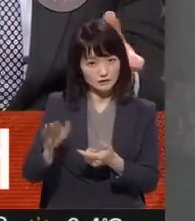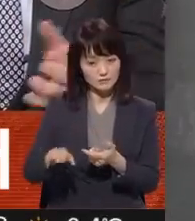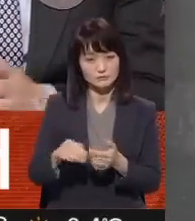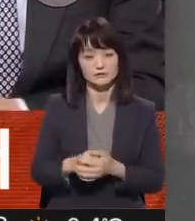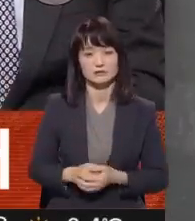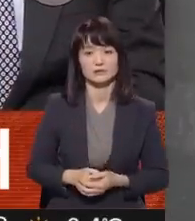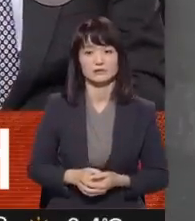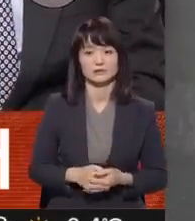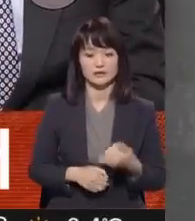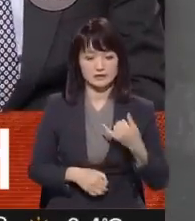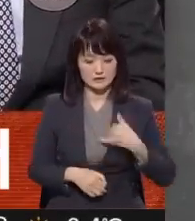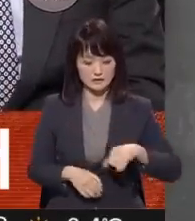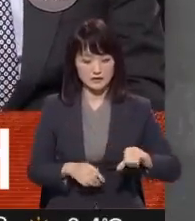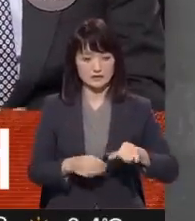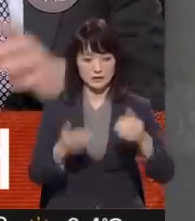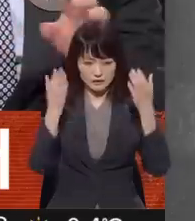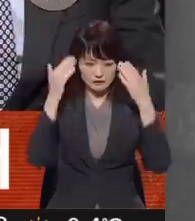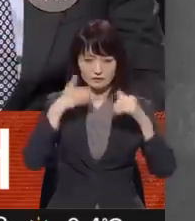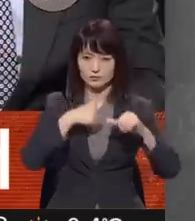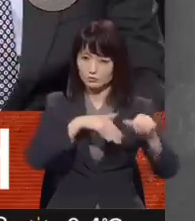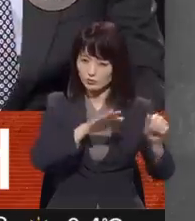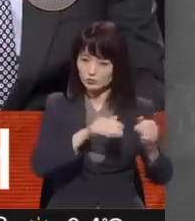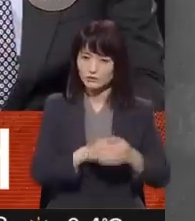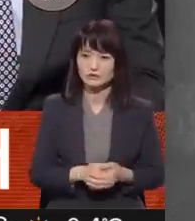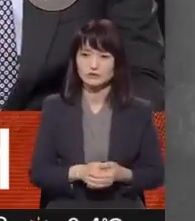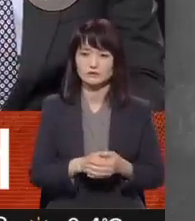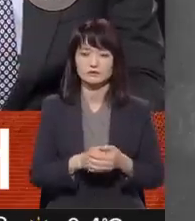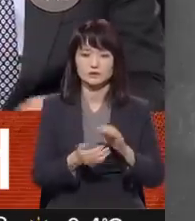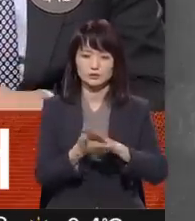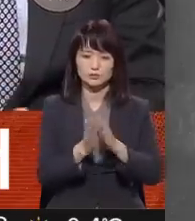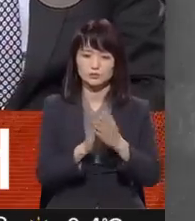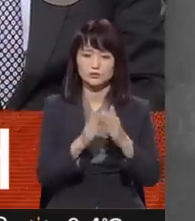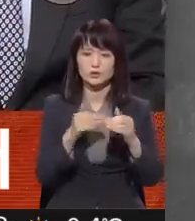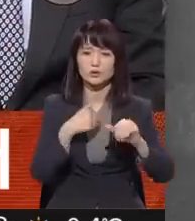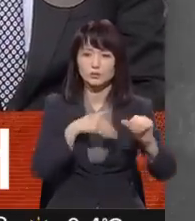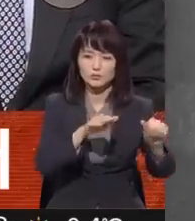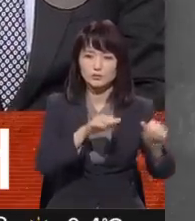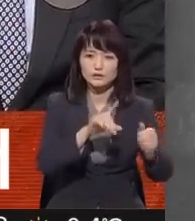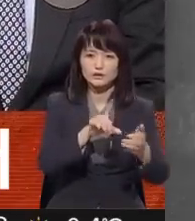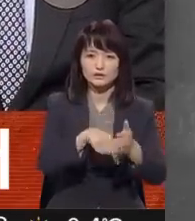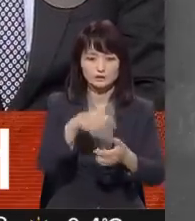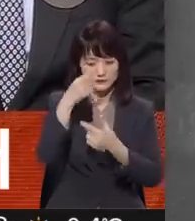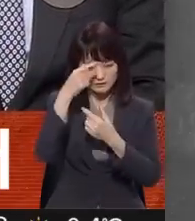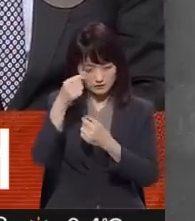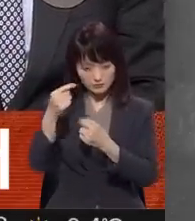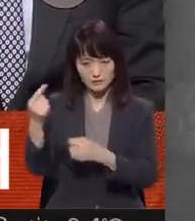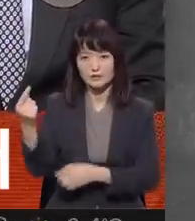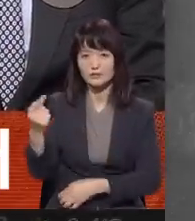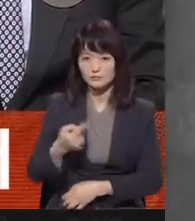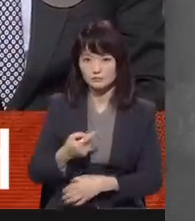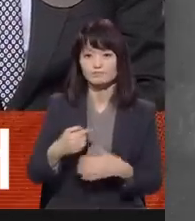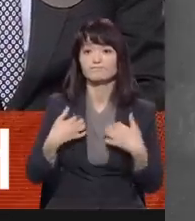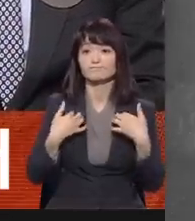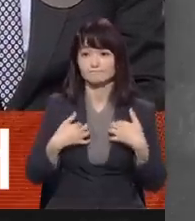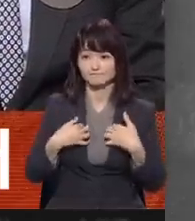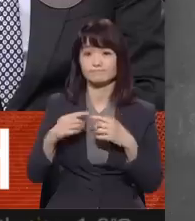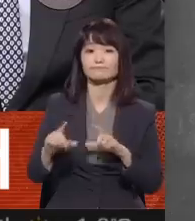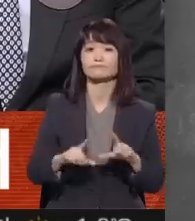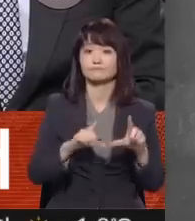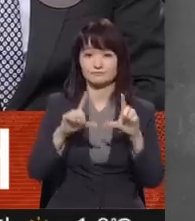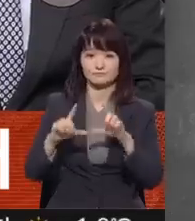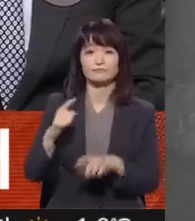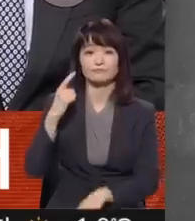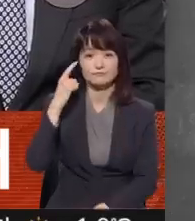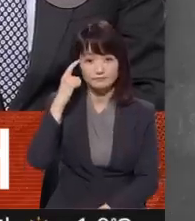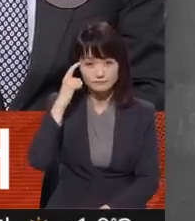아이들 등원 같은 거 시킬 때 그 시간을 맞춰서 항상 돌아왔기 때문에 그래 즐겁게 살구나라고 그냥 생각했던